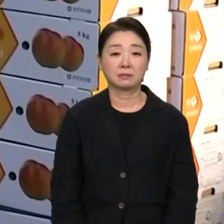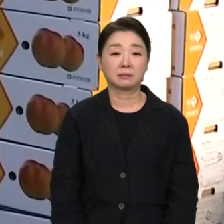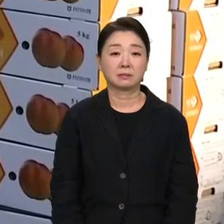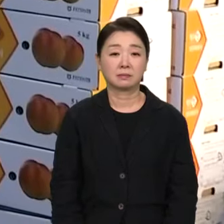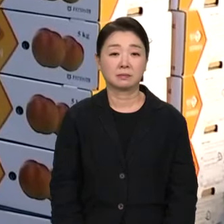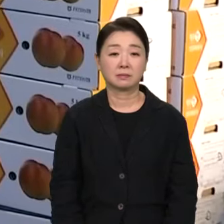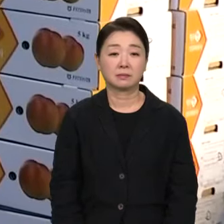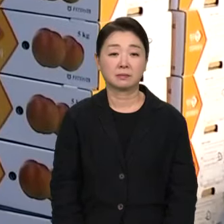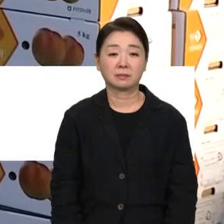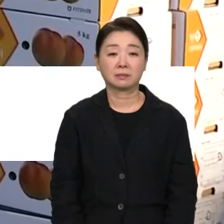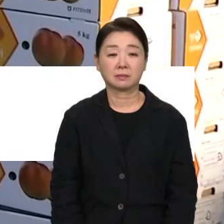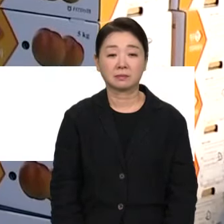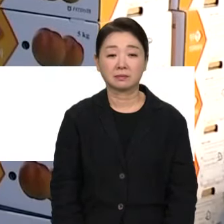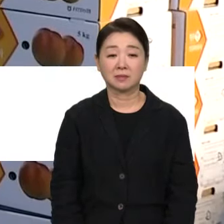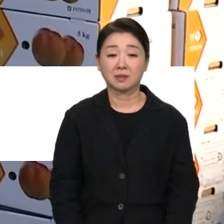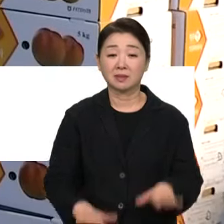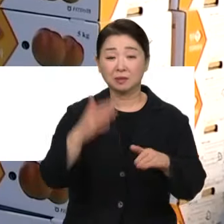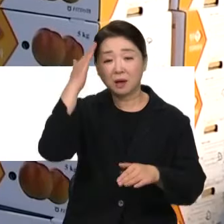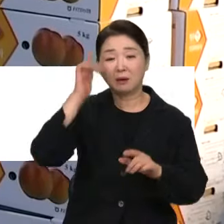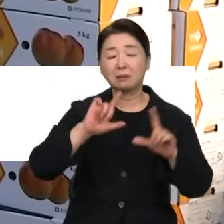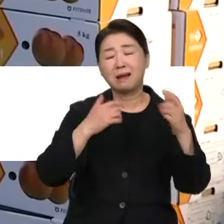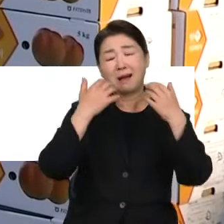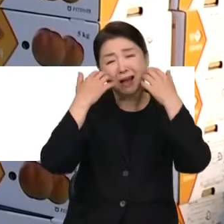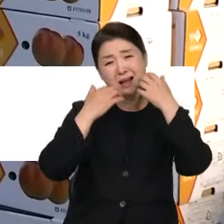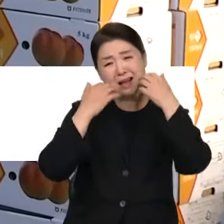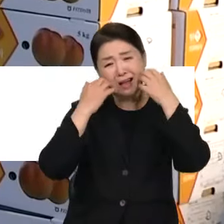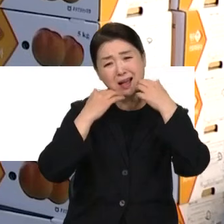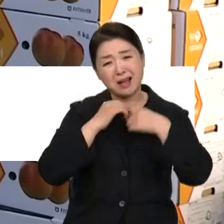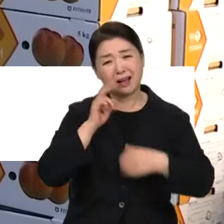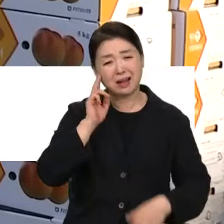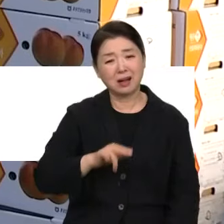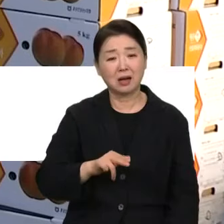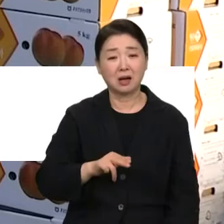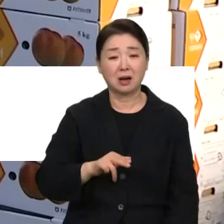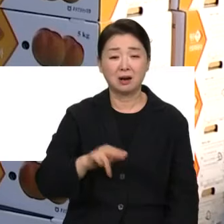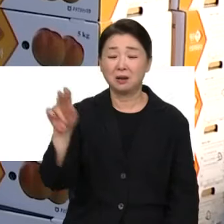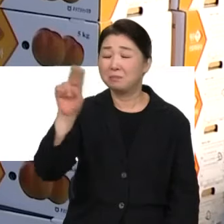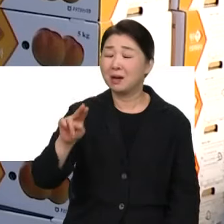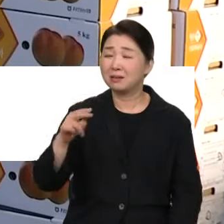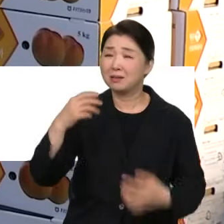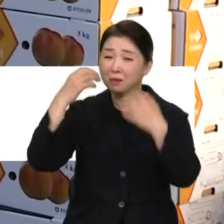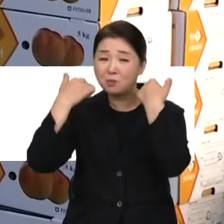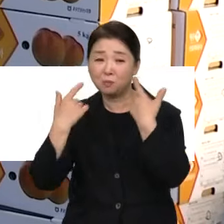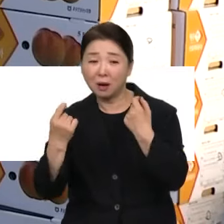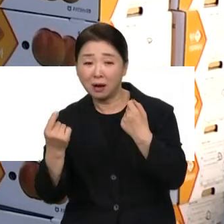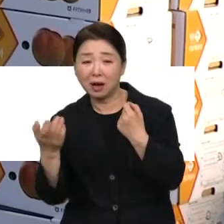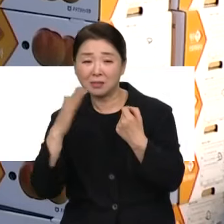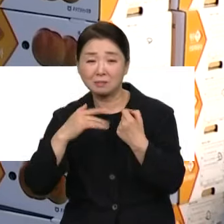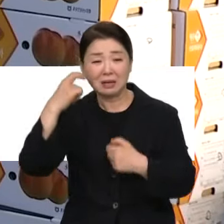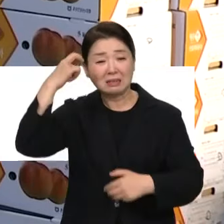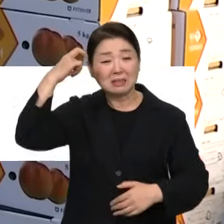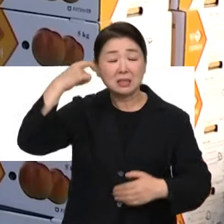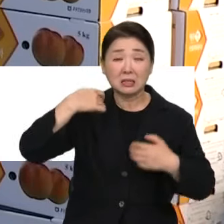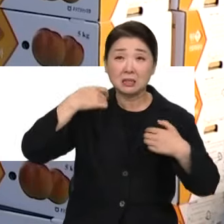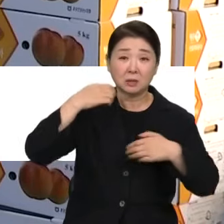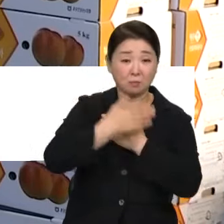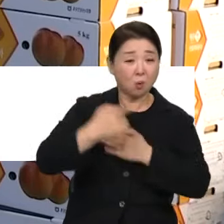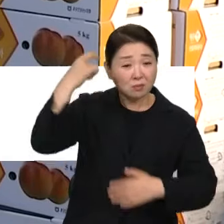아, hiện tại thời tiết ở Hàn Quốc rất nóng. Cảm nhận của tôi khoảng từ 39 đến 40 độ, nóng hơn ở Việt